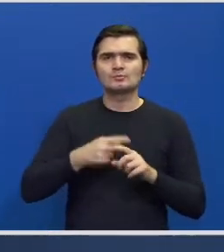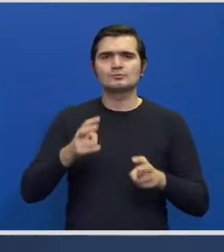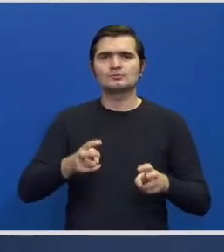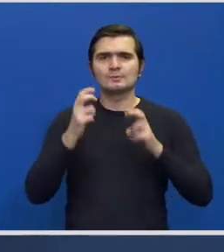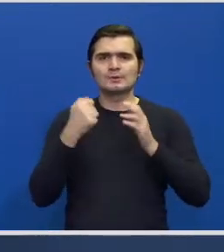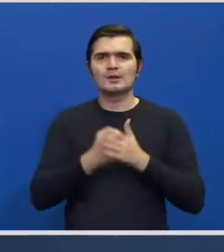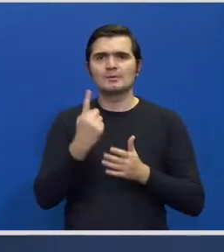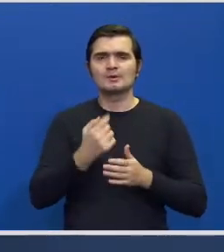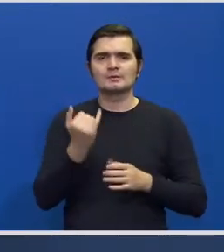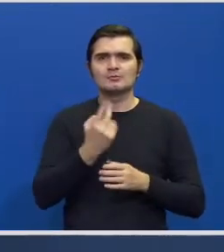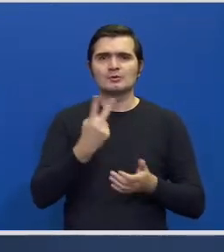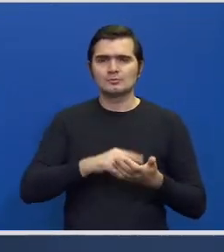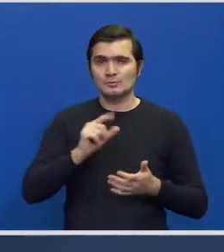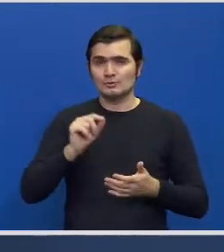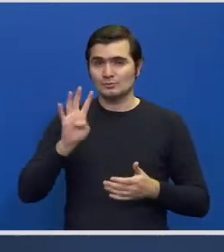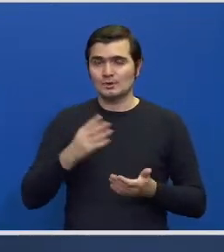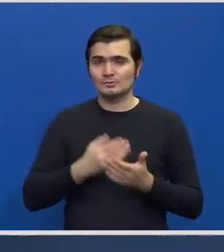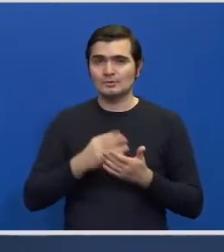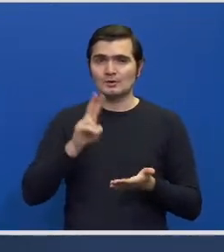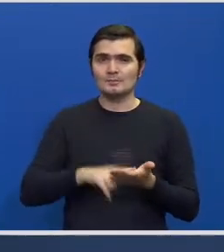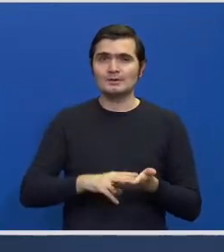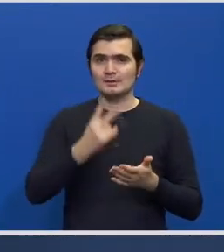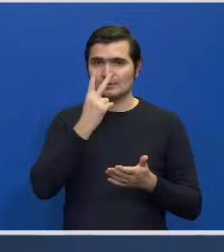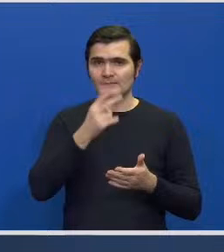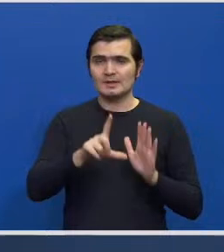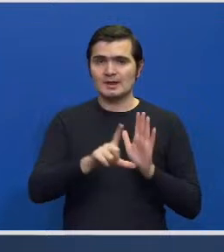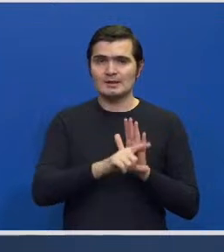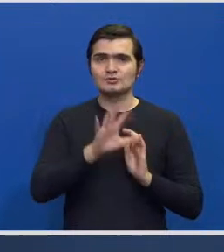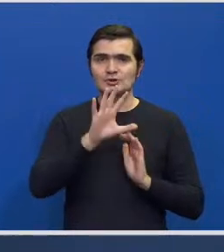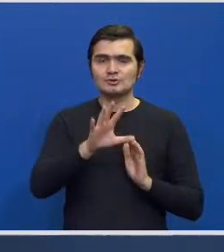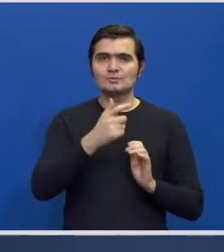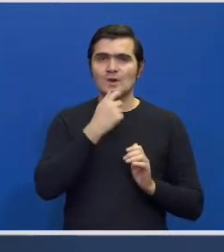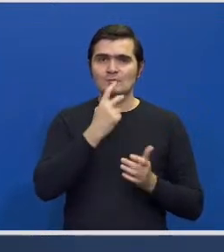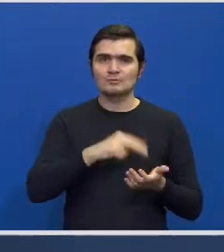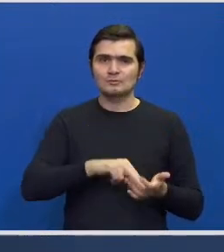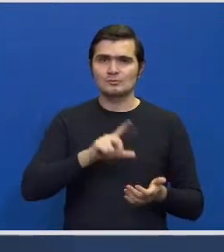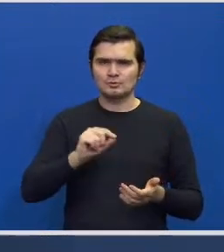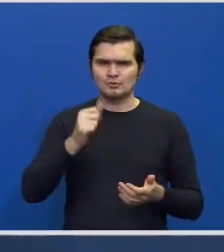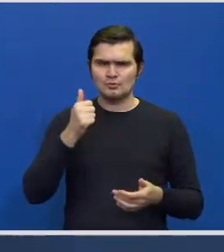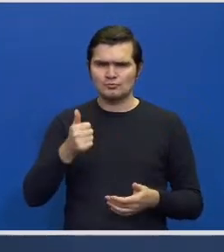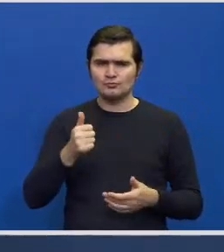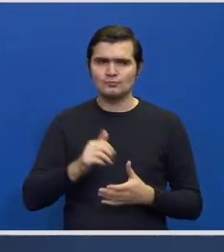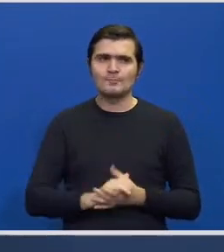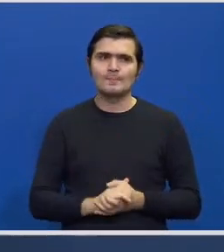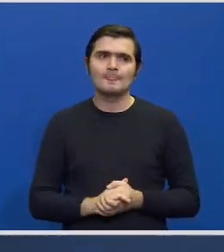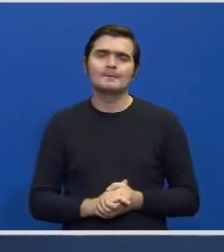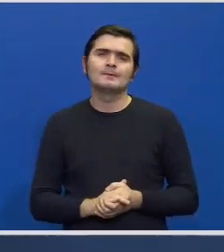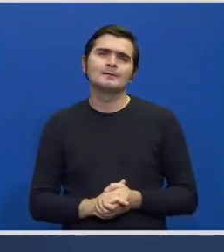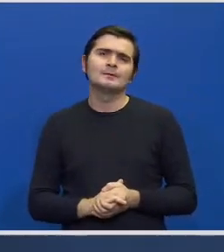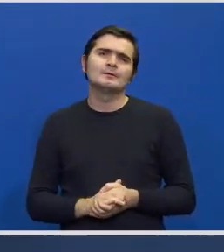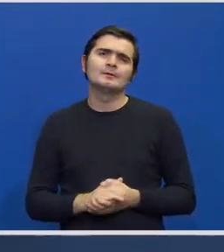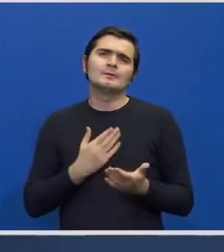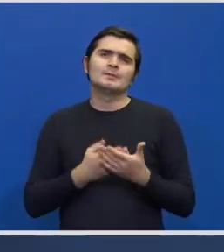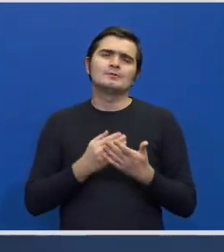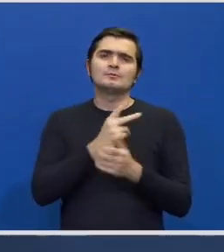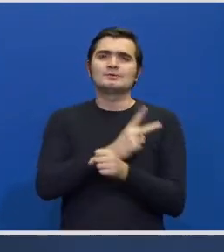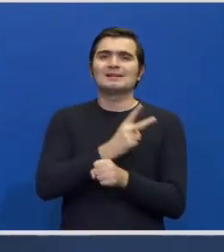Consiliului Județean. Suspendarea până la 1 ianuarie 2024 a aplicării prevederilor legii